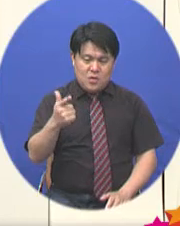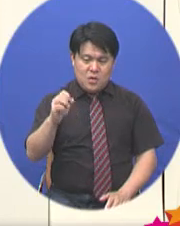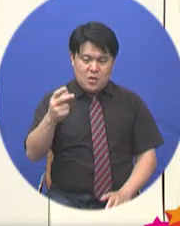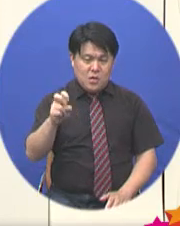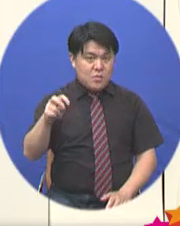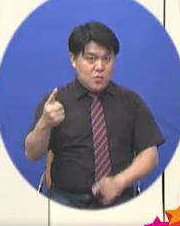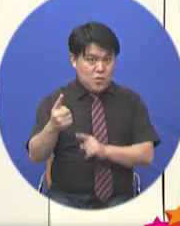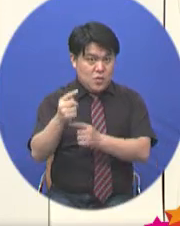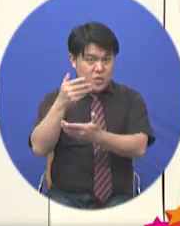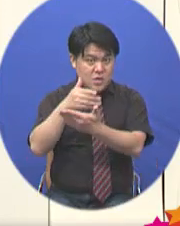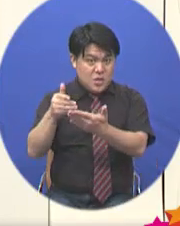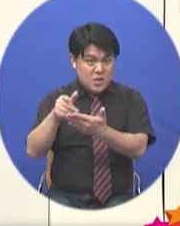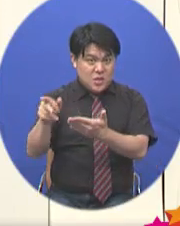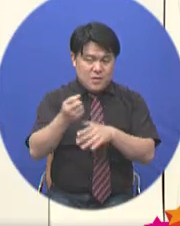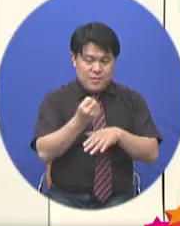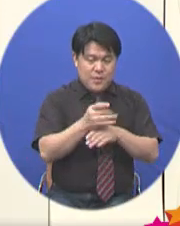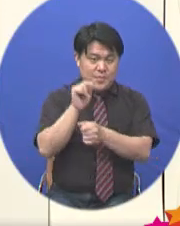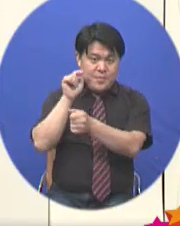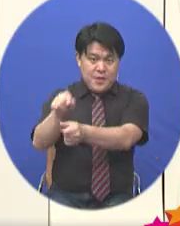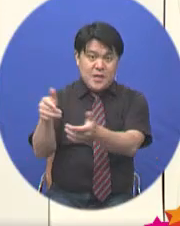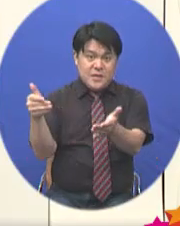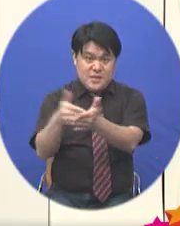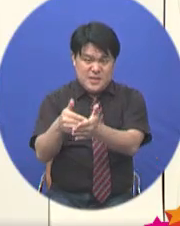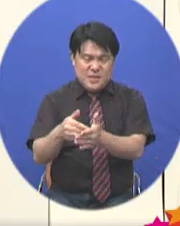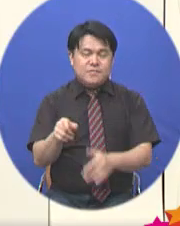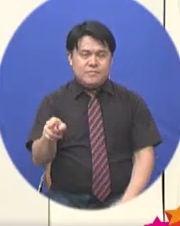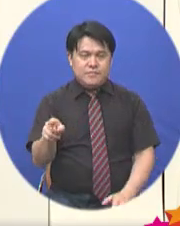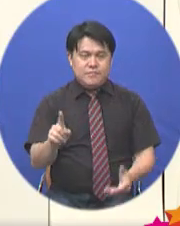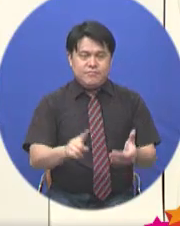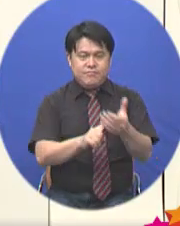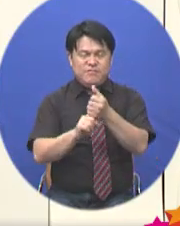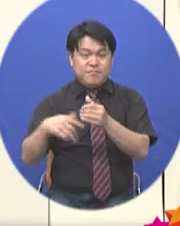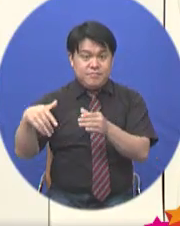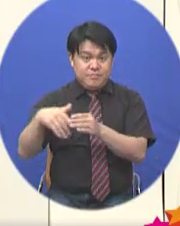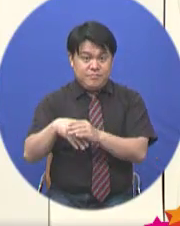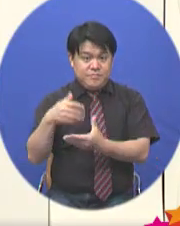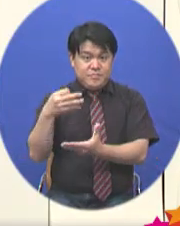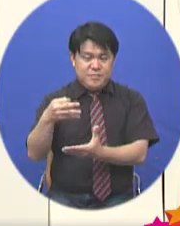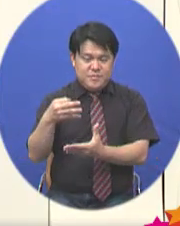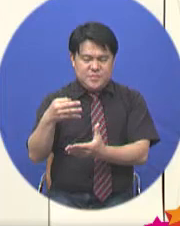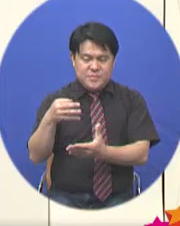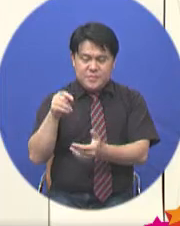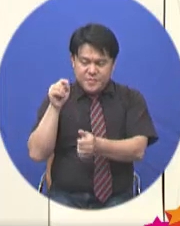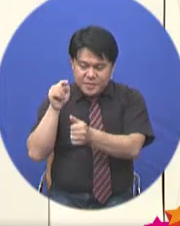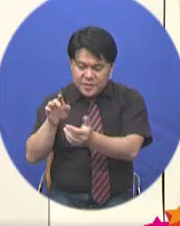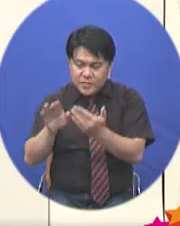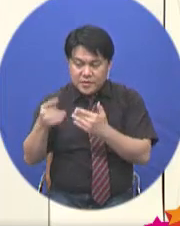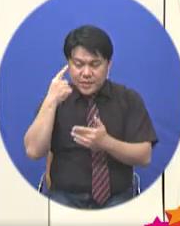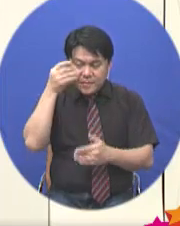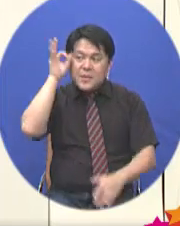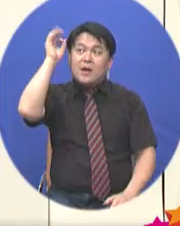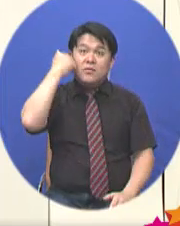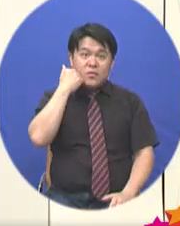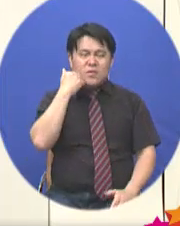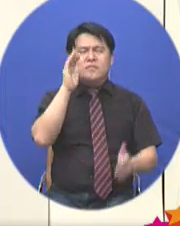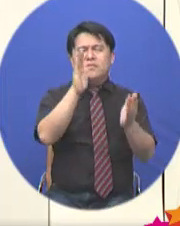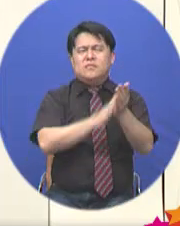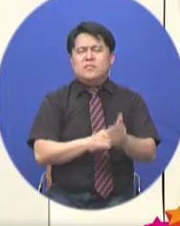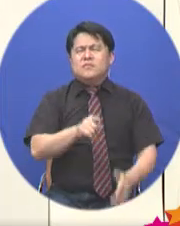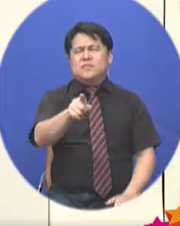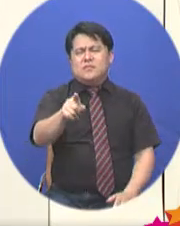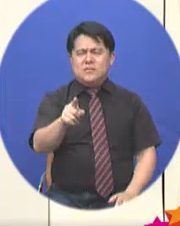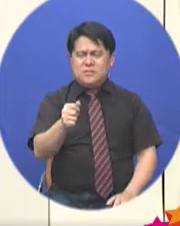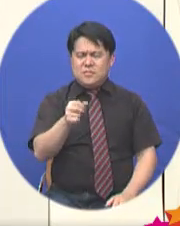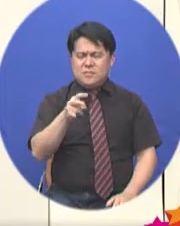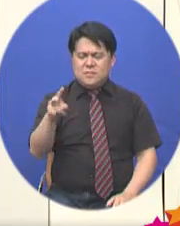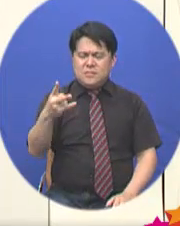보물로 지정됐어요. 불교 문화유산. 아, 예. 그 딱 생각나는 분 있죠. 해담 스님이시죠. 예, 월지해담 스님이 예.